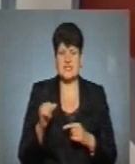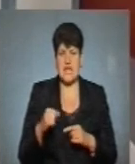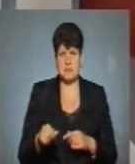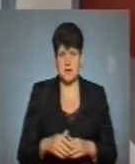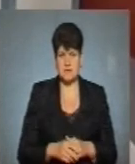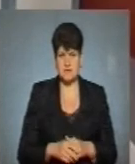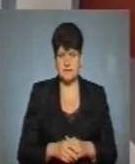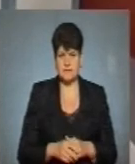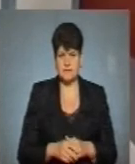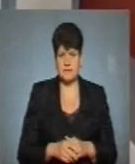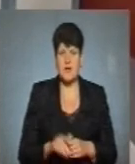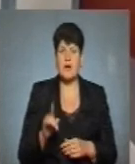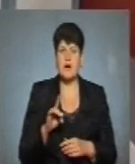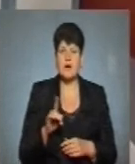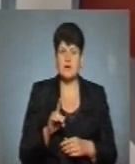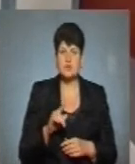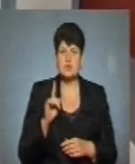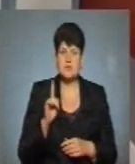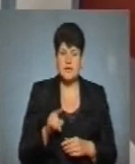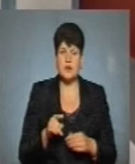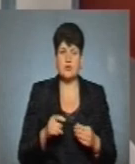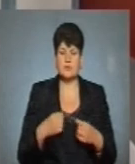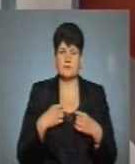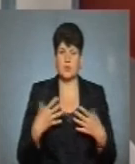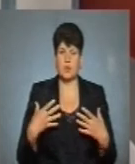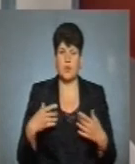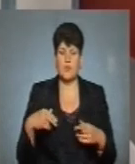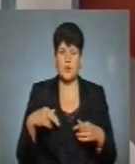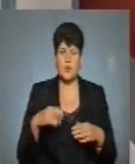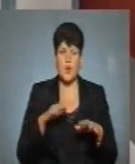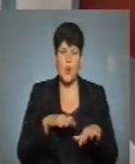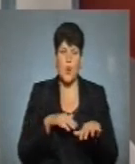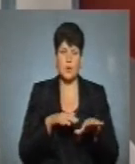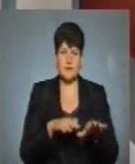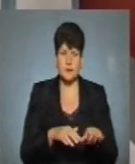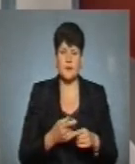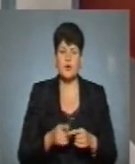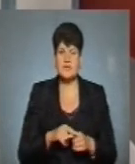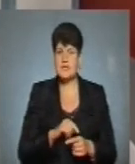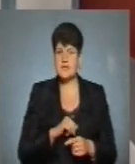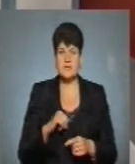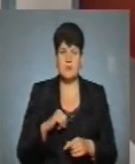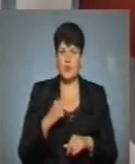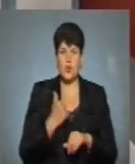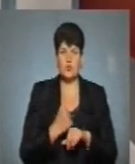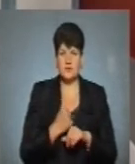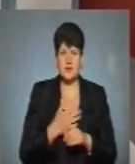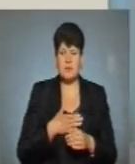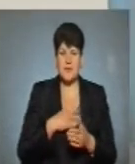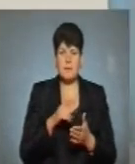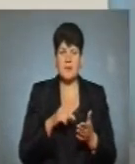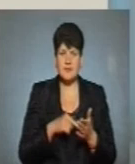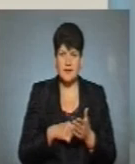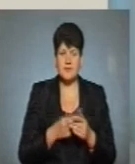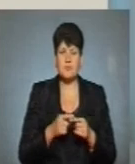що відомо щодо саме урочистої ходи, яка відбувається? Оце основніше, як на мене, питання, тому що ця